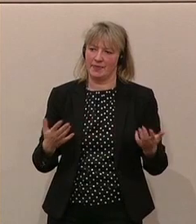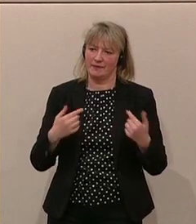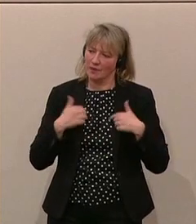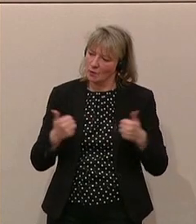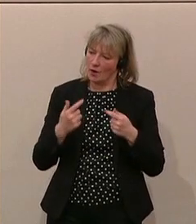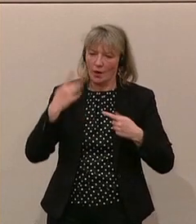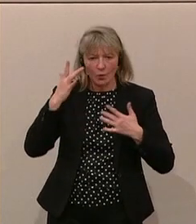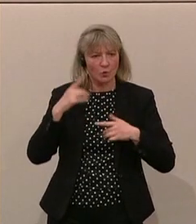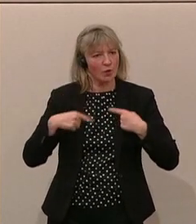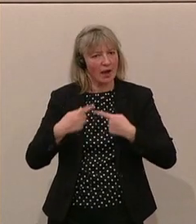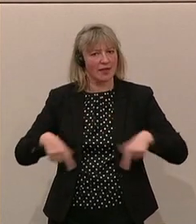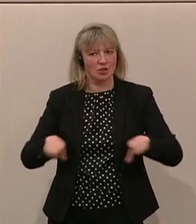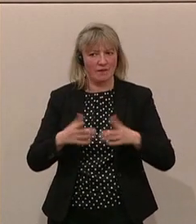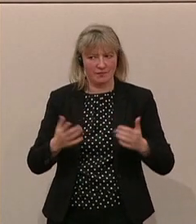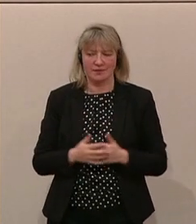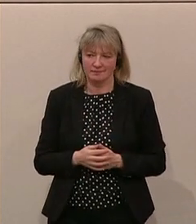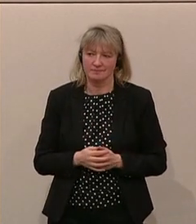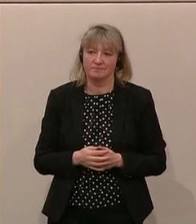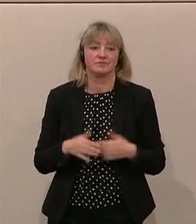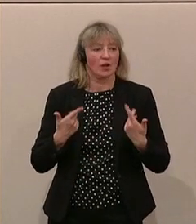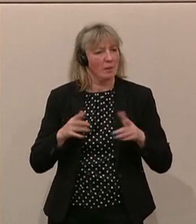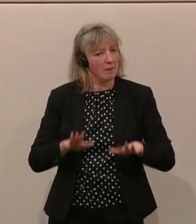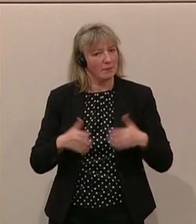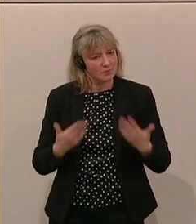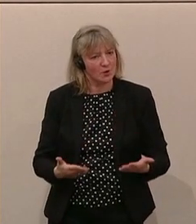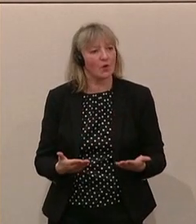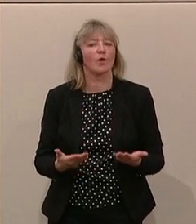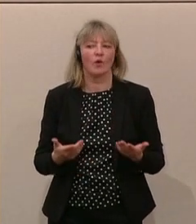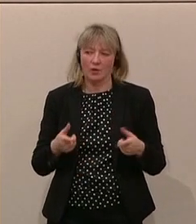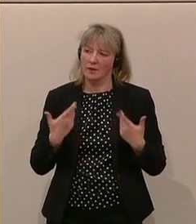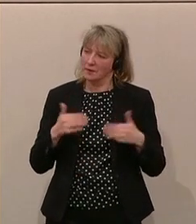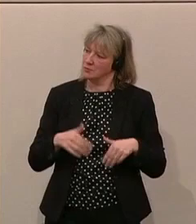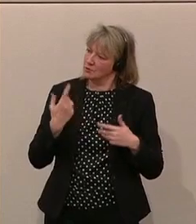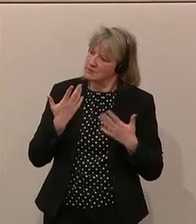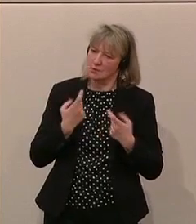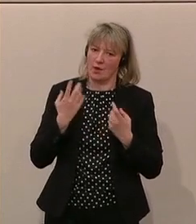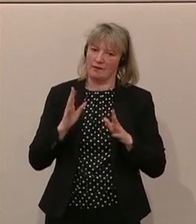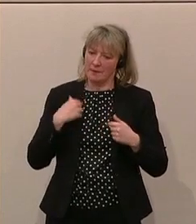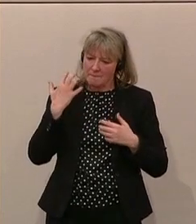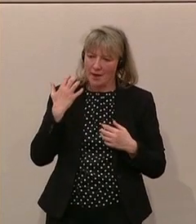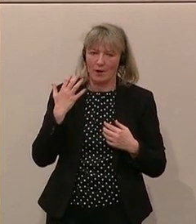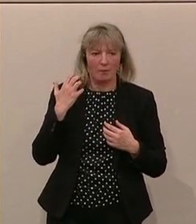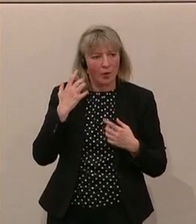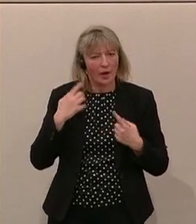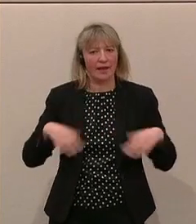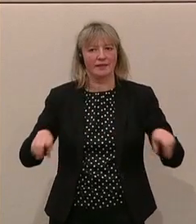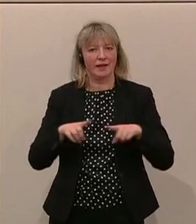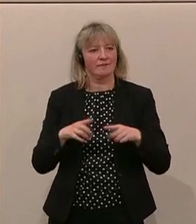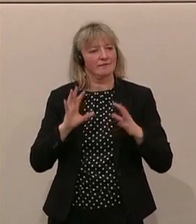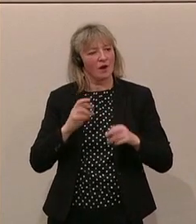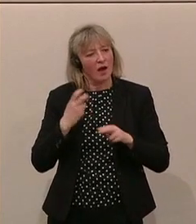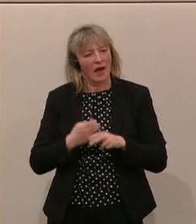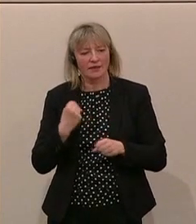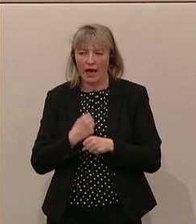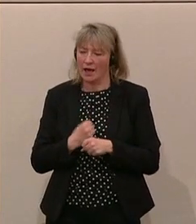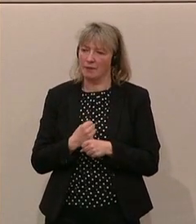unsere tolle Kulturlandschaft. Damit das so bleibt, müssen wir dafür sorgen, dass unsere Bauern und Bäuerinnen von ihrer